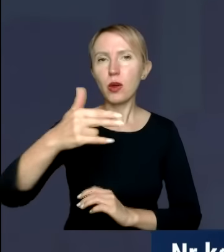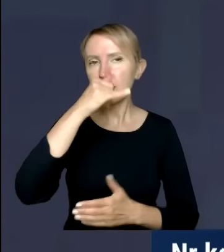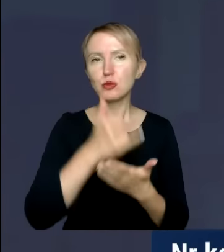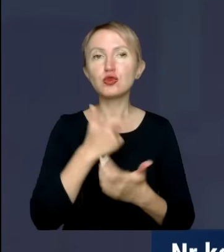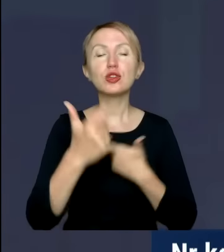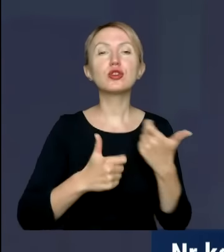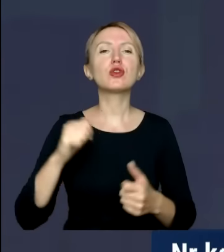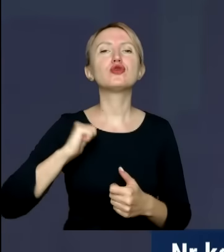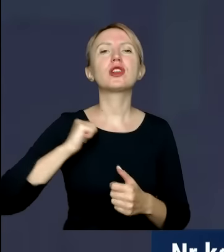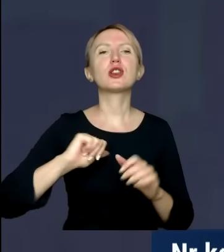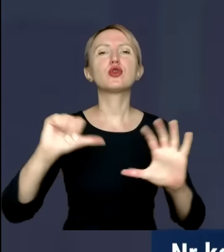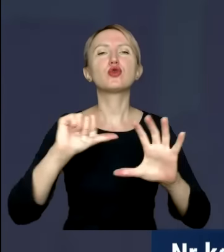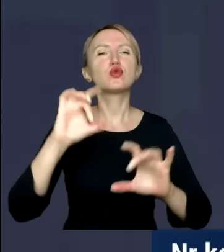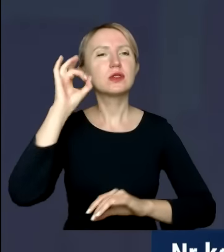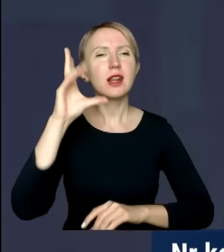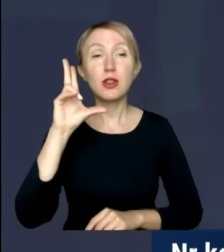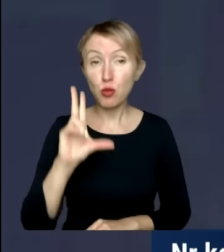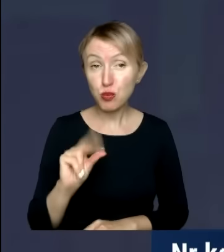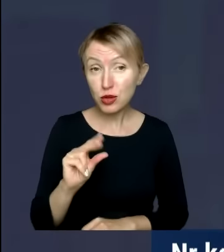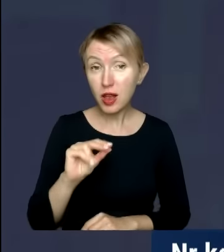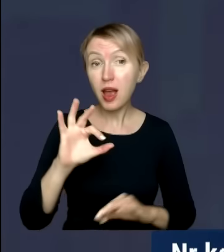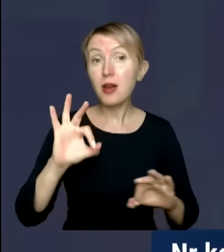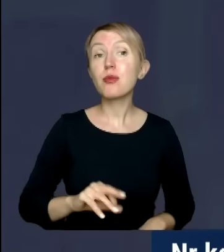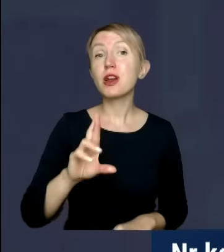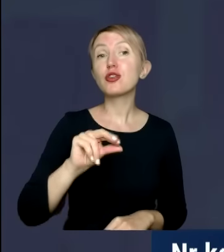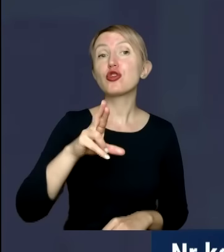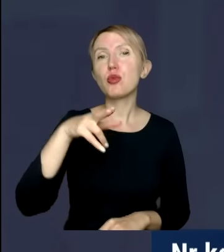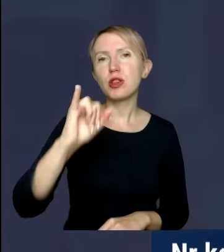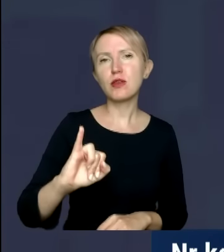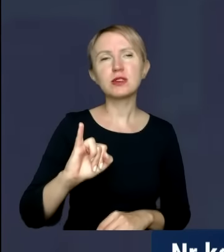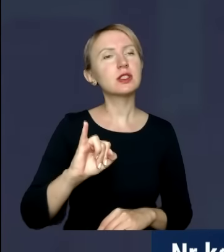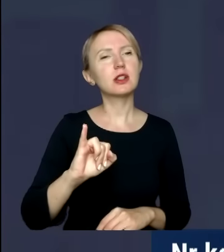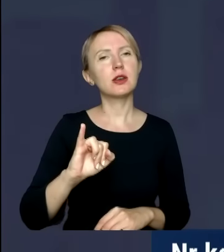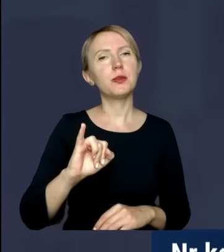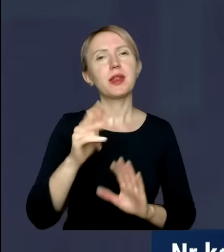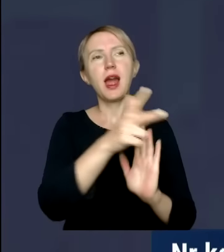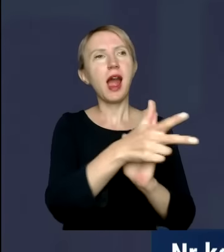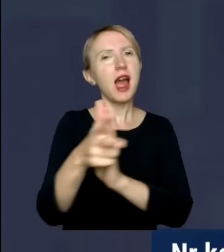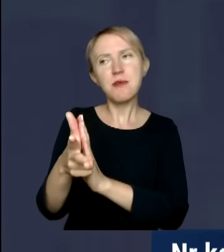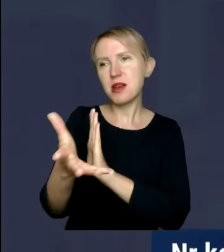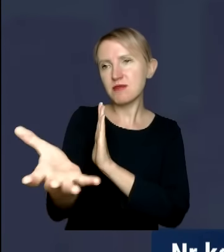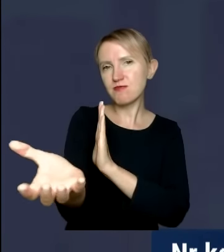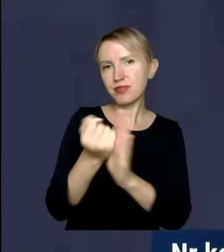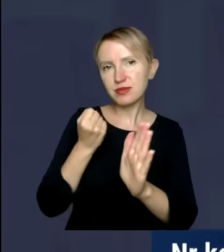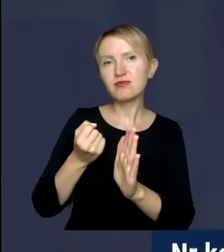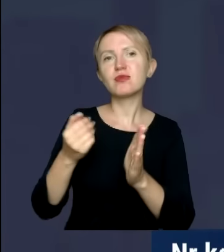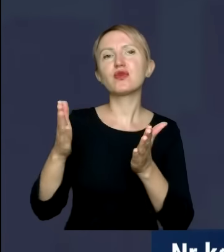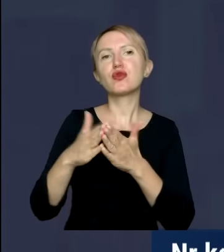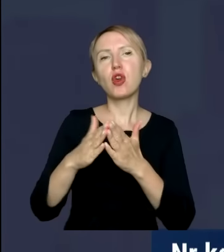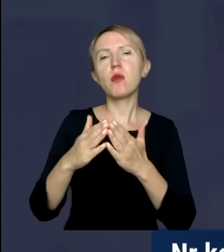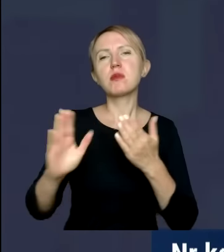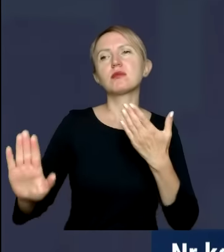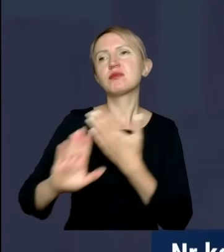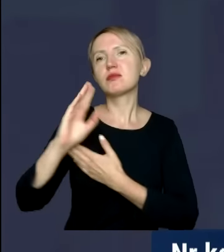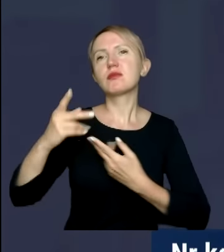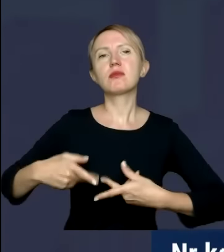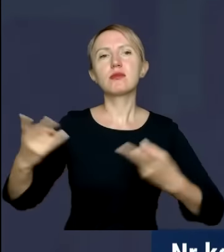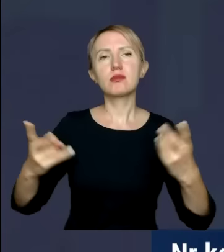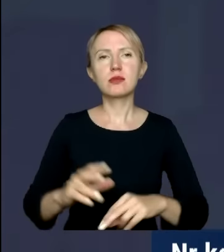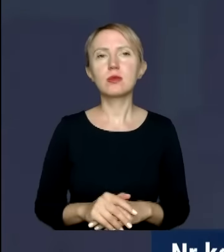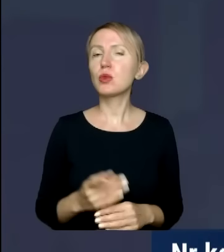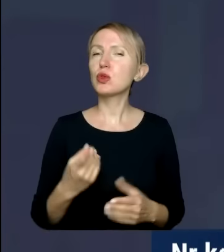do 6:00 rano w poniedziałek żeby pana Romanowskiego zacząć wyciągać przed kamerami i zrobić z tego szopkę medialną nie chodzi o